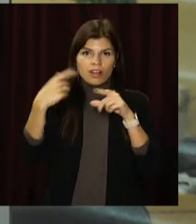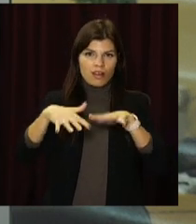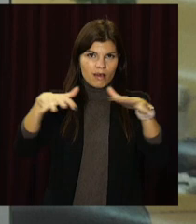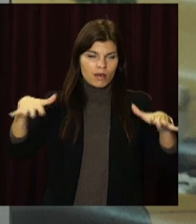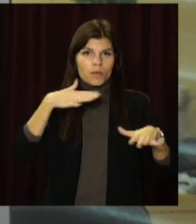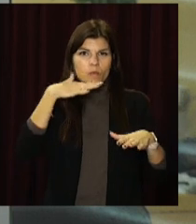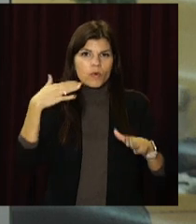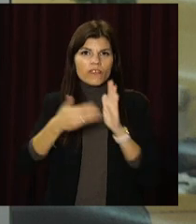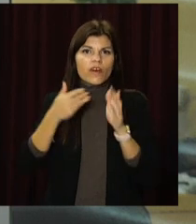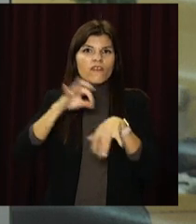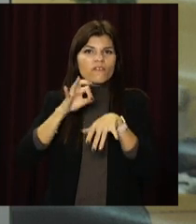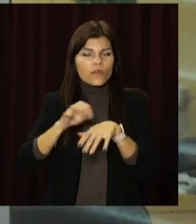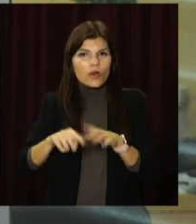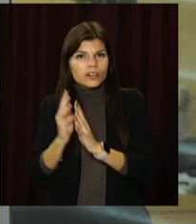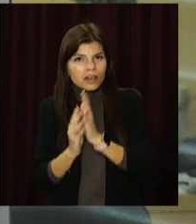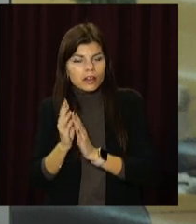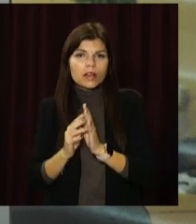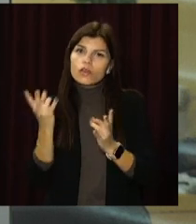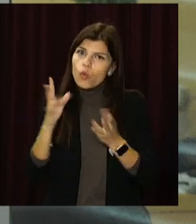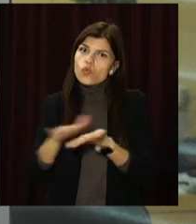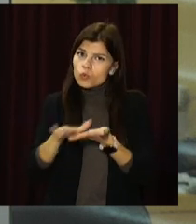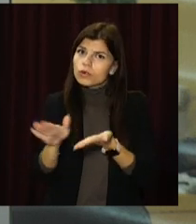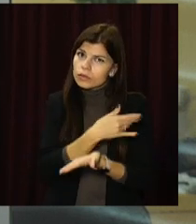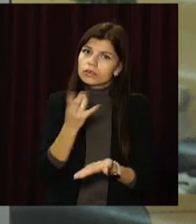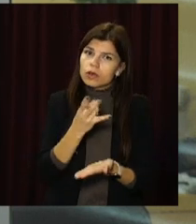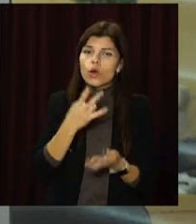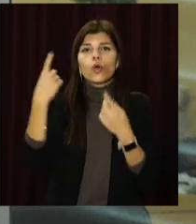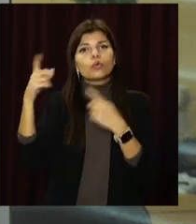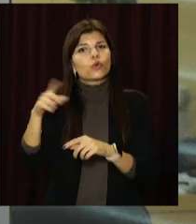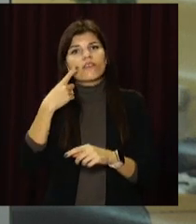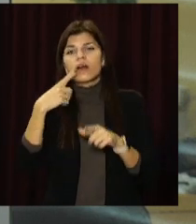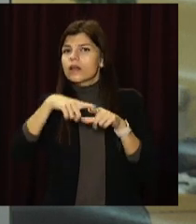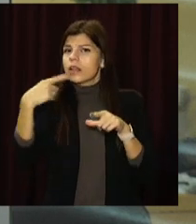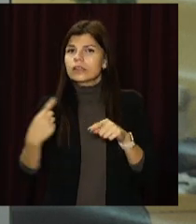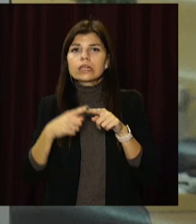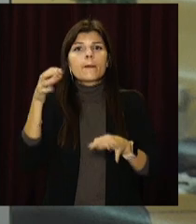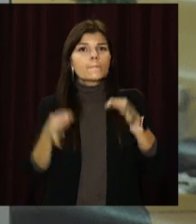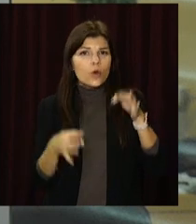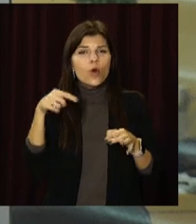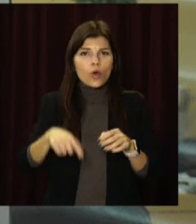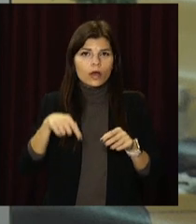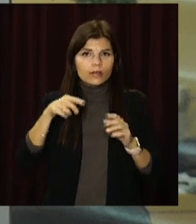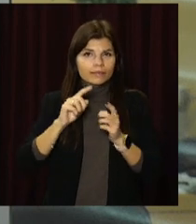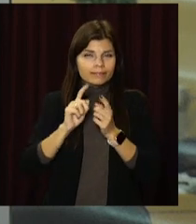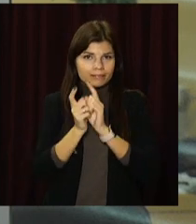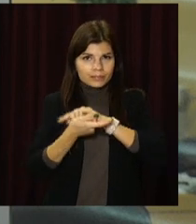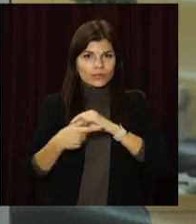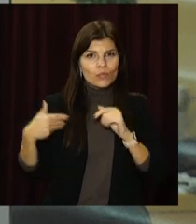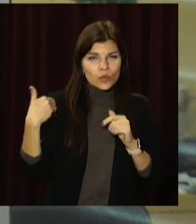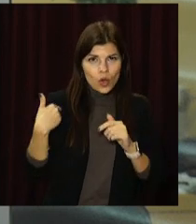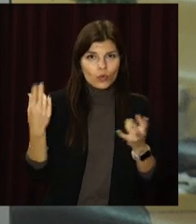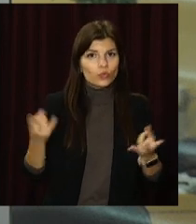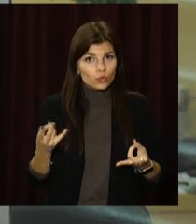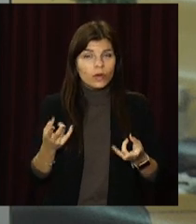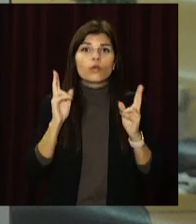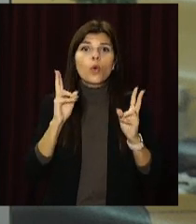викликає захворювання у рослин та вимагає прибирання. Інші переконані, що листя – це природне добриво, від якого лише користь. Тож,